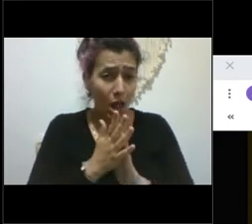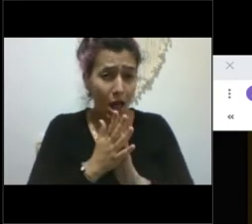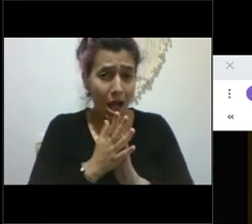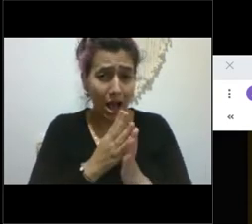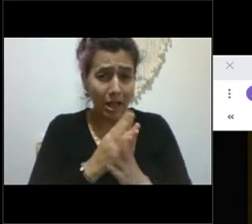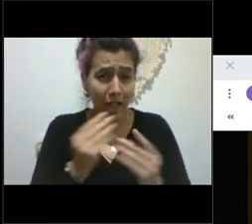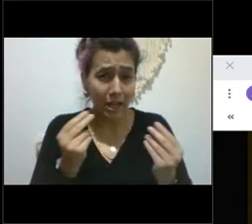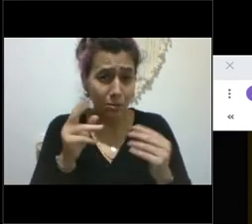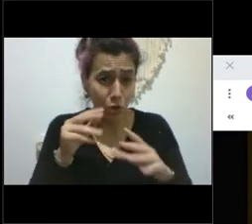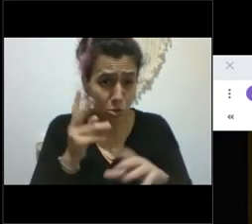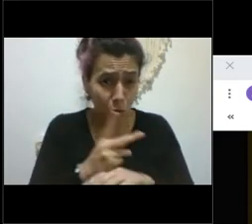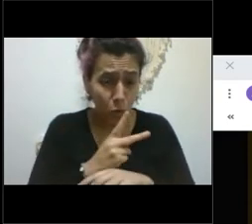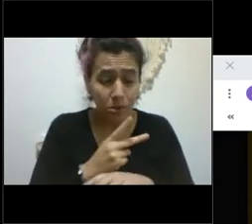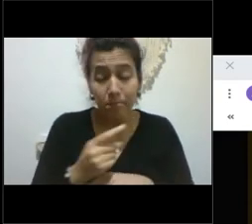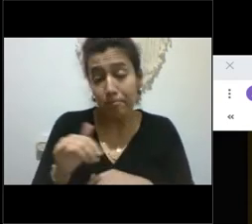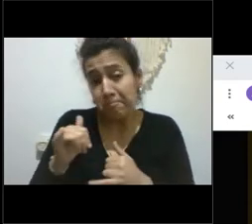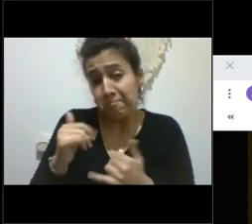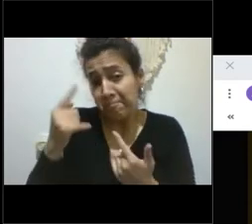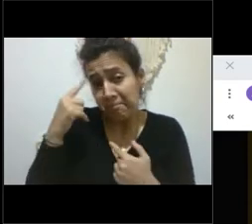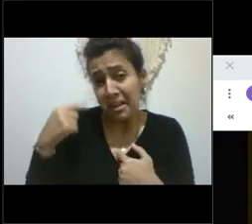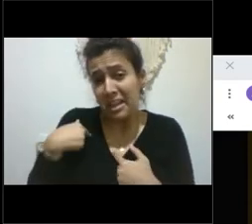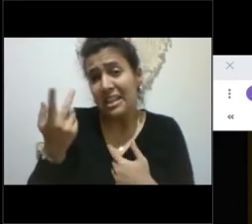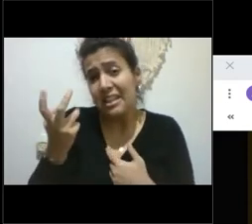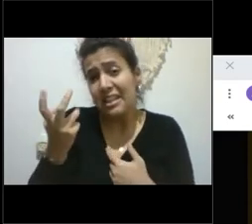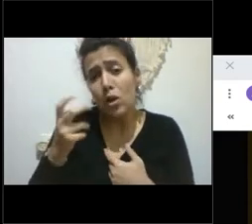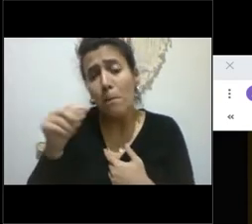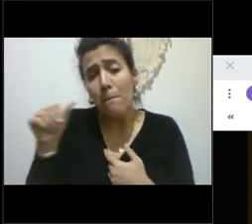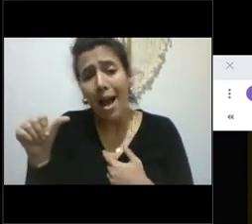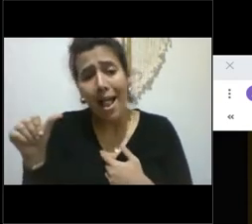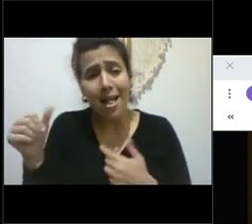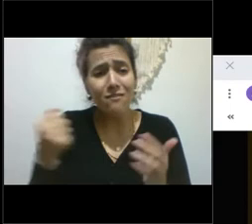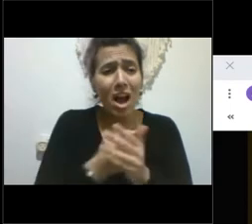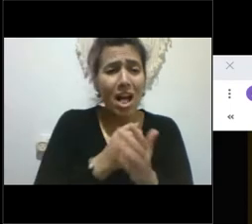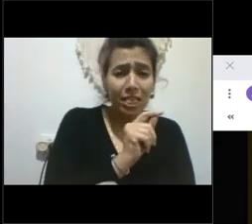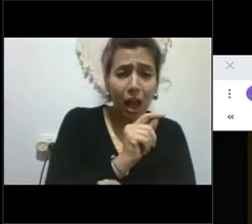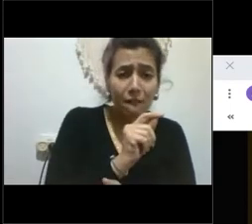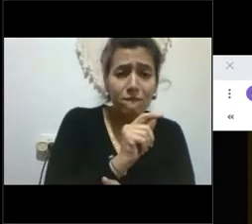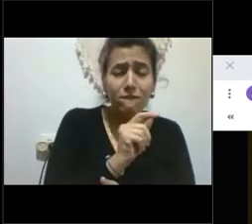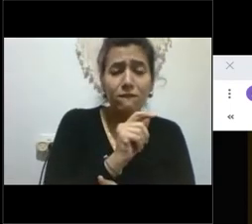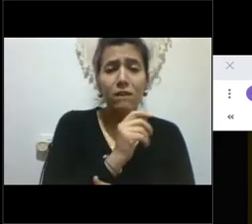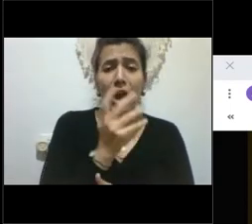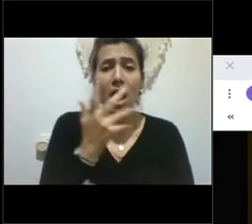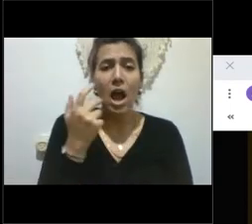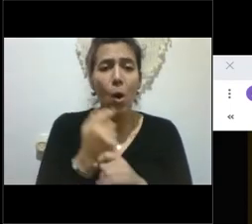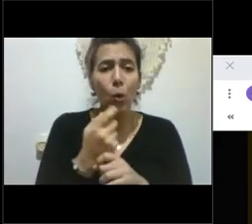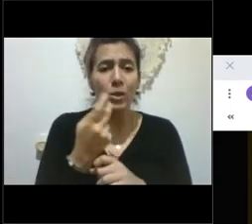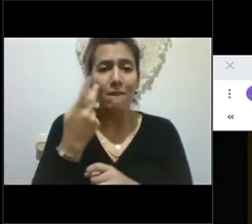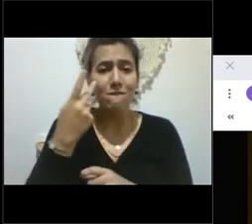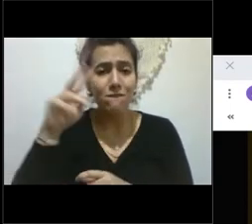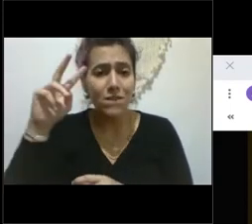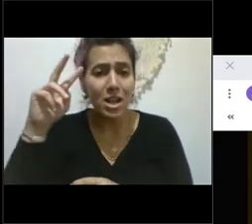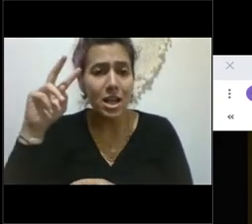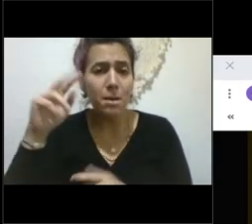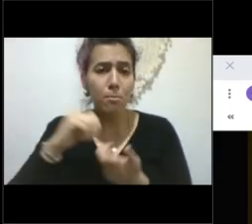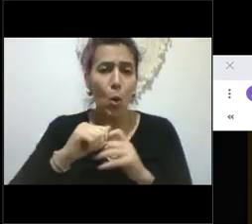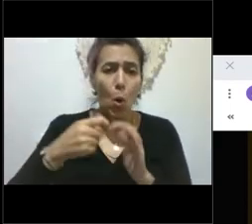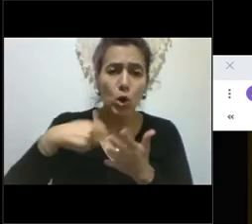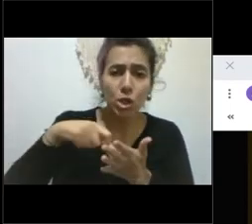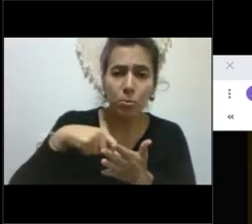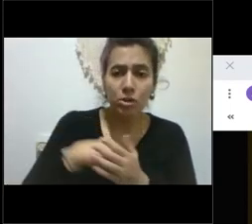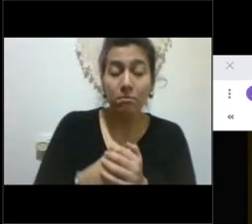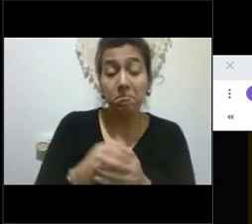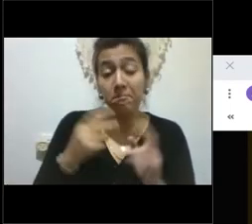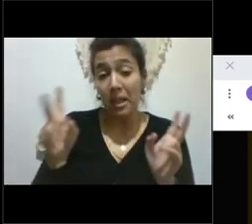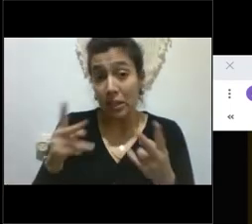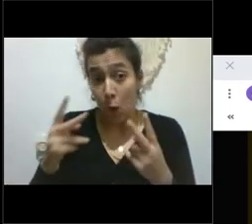רוב, זה בעצם, זה מאלף ועטף, איך עושים פליפ או שיפוץ, אני לא יכול להבטיח לך שאחרי